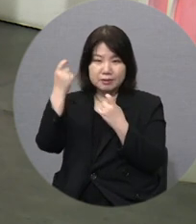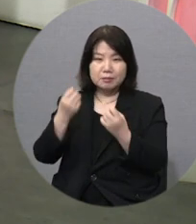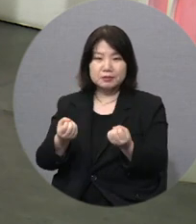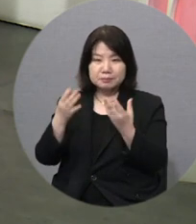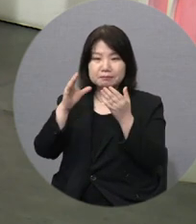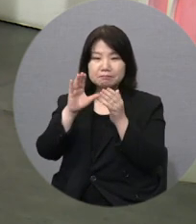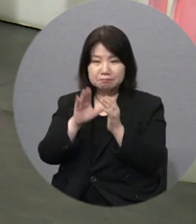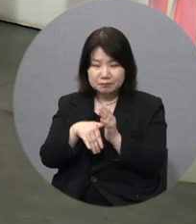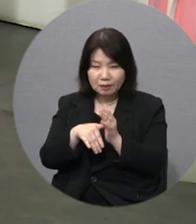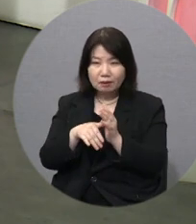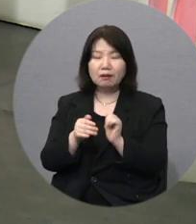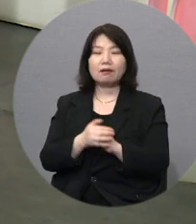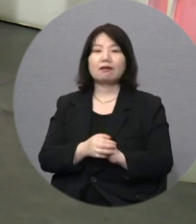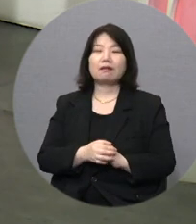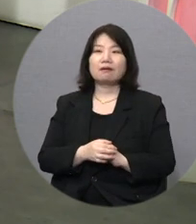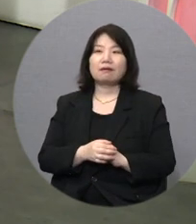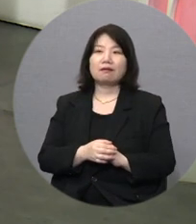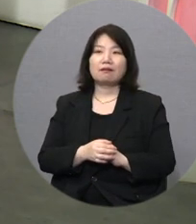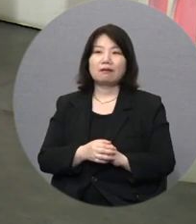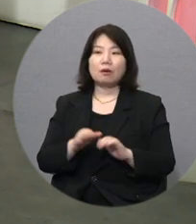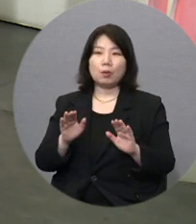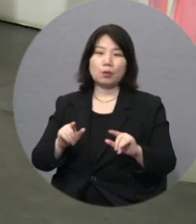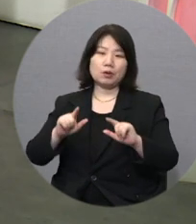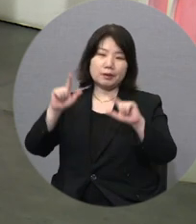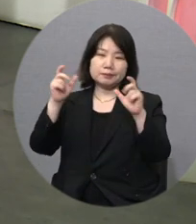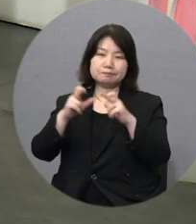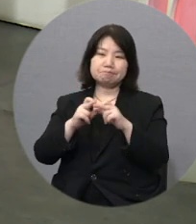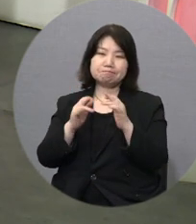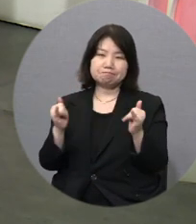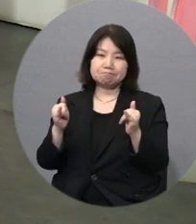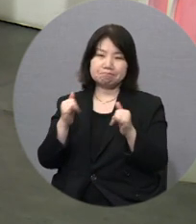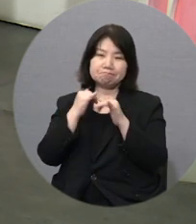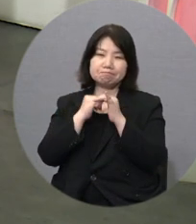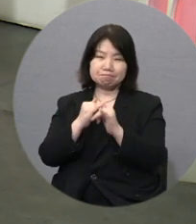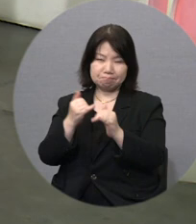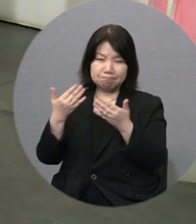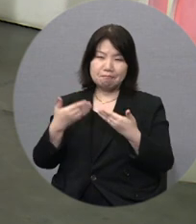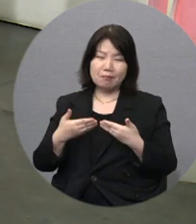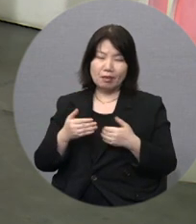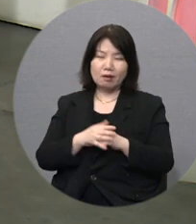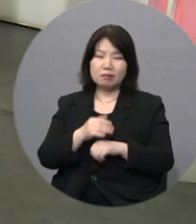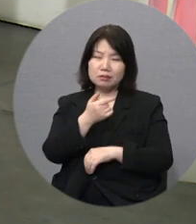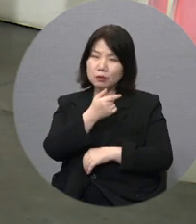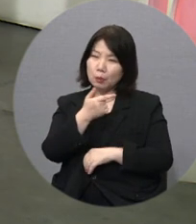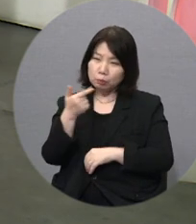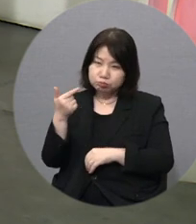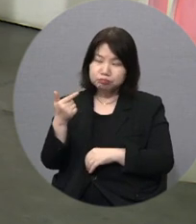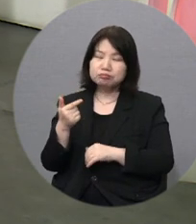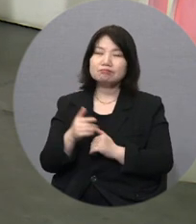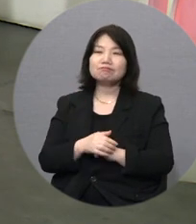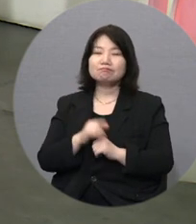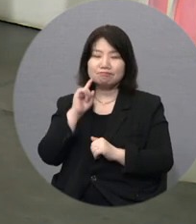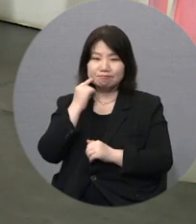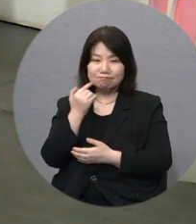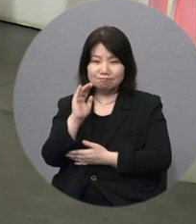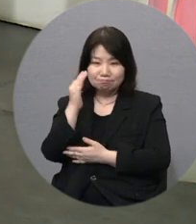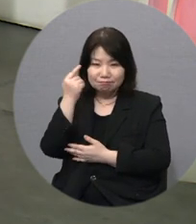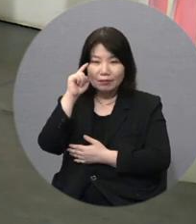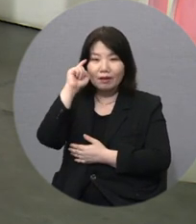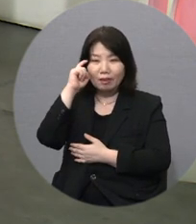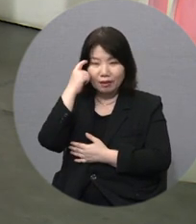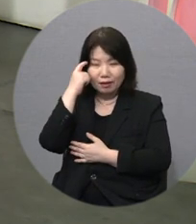어 거기 어 올해의 장애인 상황을 수상하게 돼서 굉장히 참 영광으로